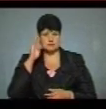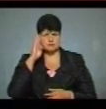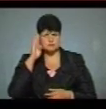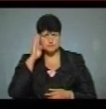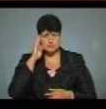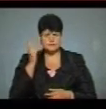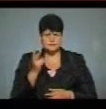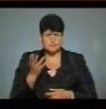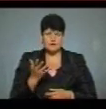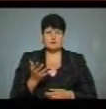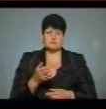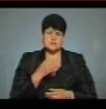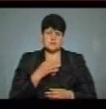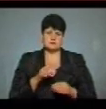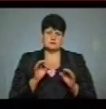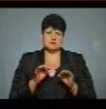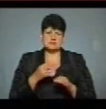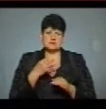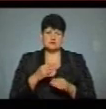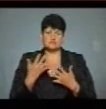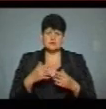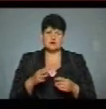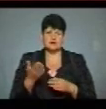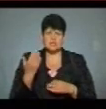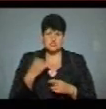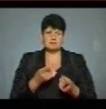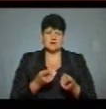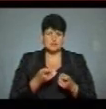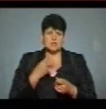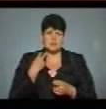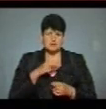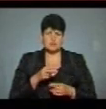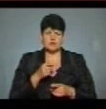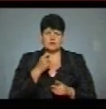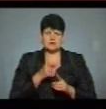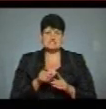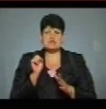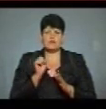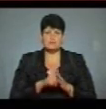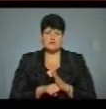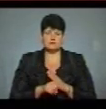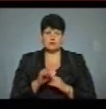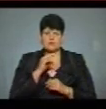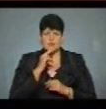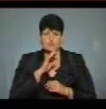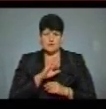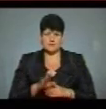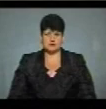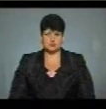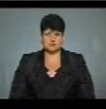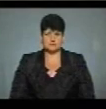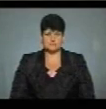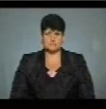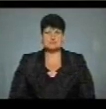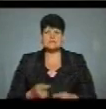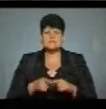У скоєному вони зізналися. Один із них уже притягувався до кримінальної відповідальності за вбивство по необережності. За